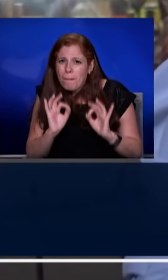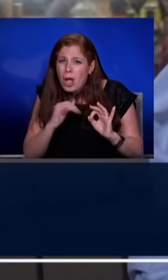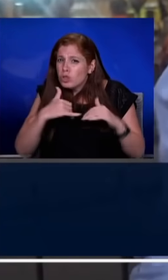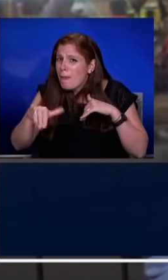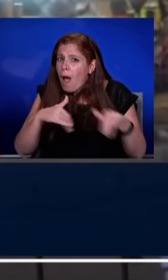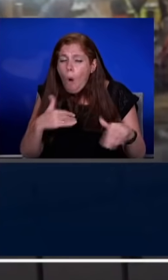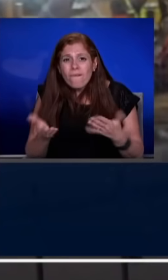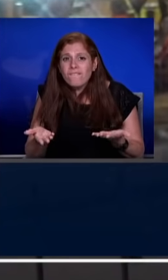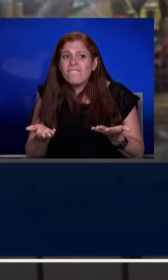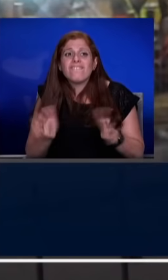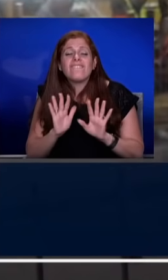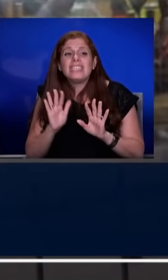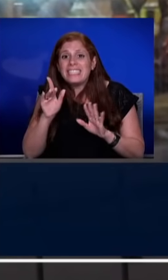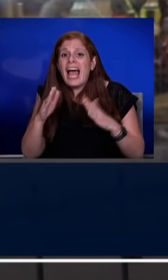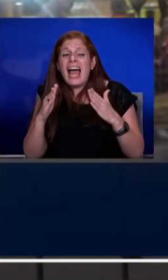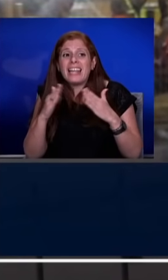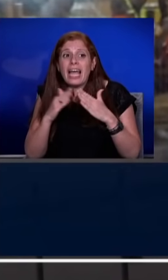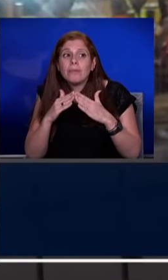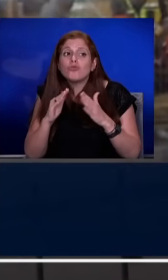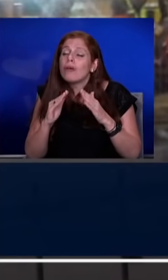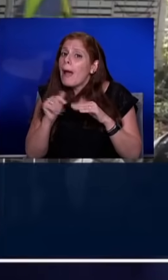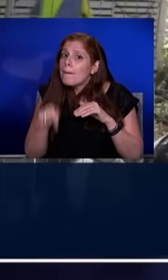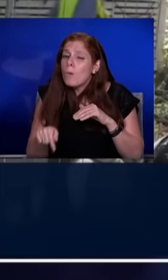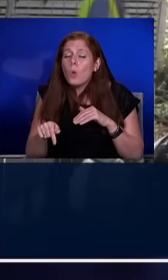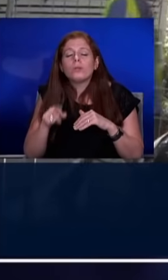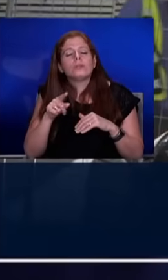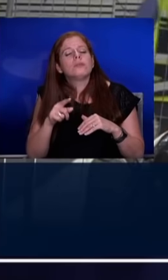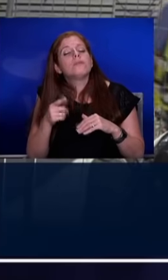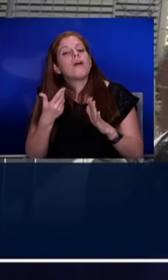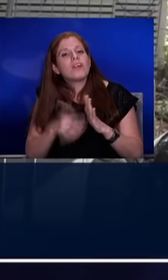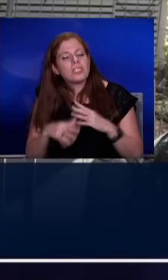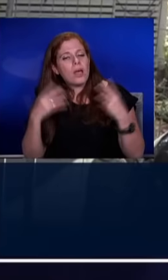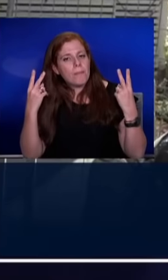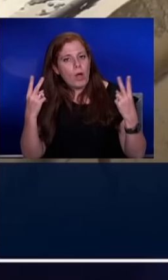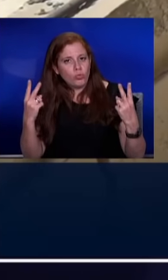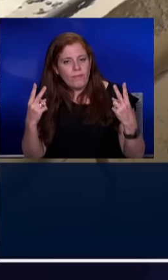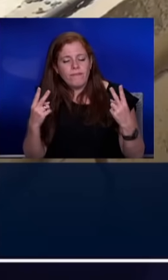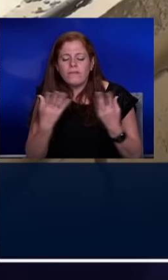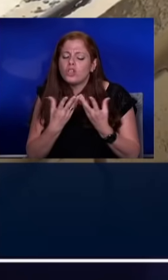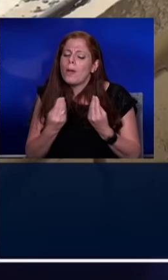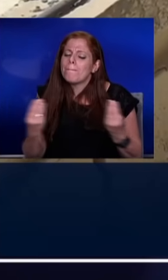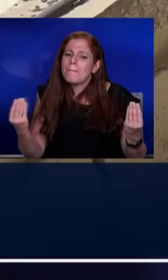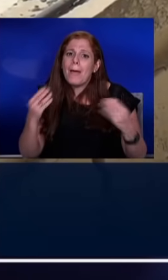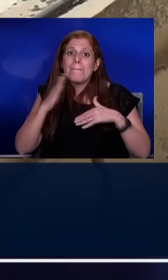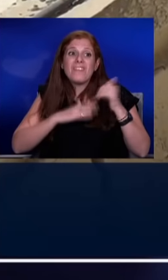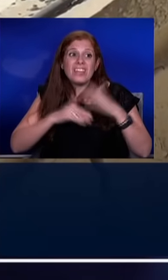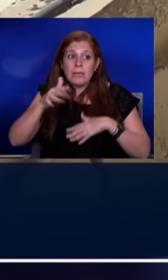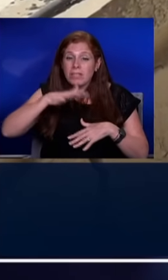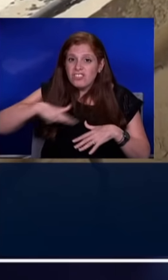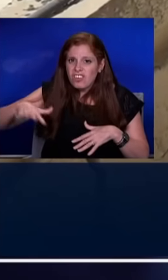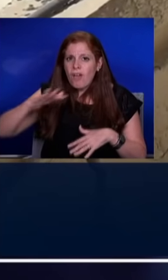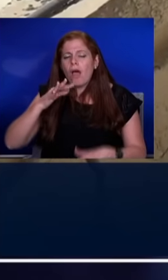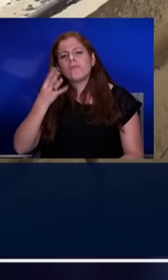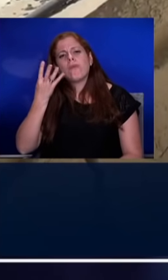דיירים שגרים פה. מעבר לזה רומי, עוד נקודה מאוד מאוד חשובה, תראי, יש כאן הרבה מאוד מבנים בסביבה בני 40,